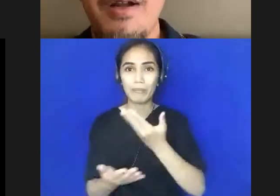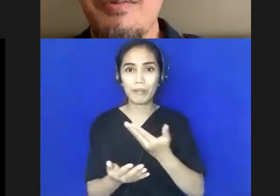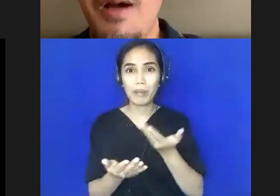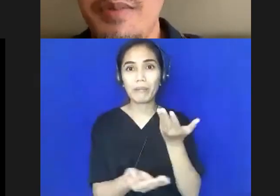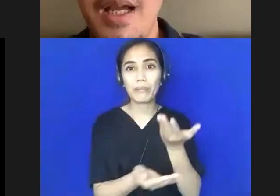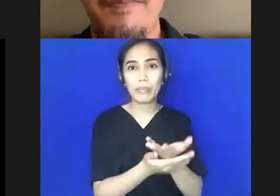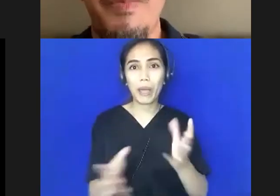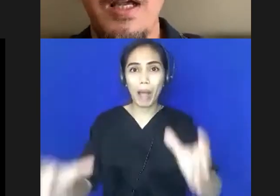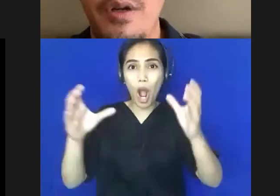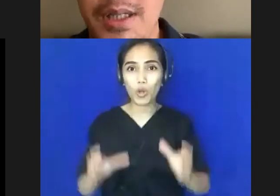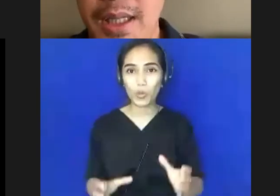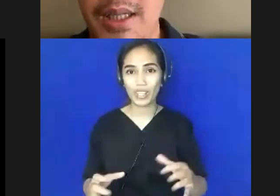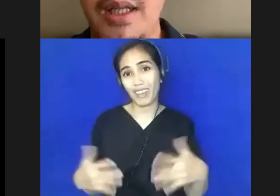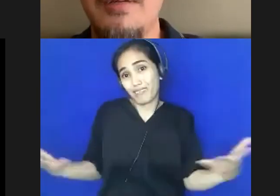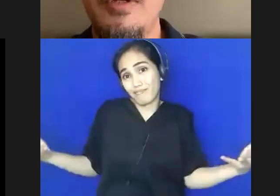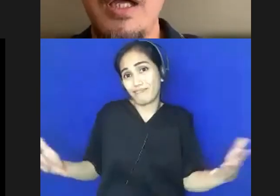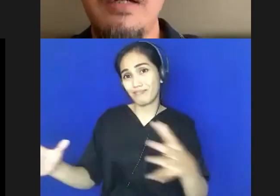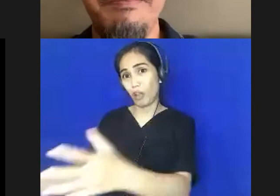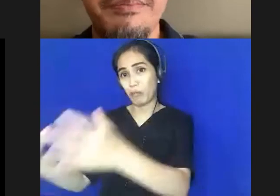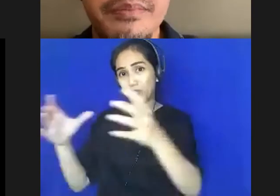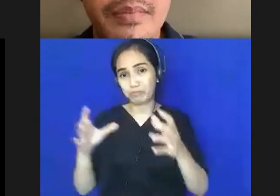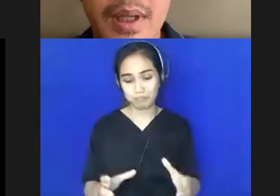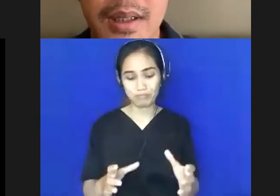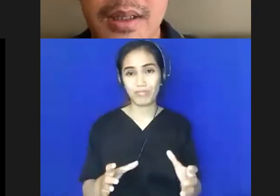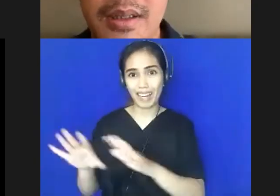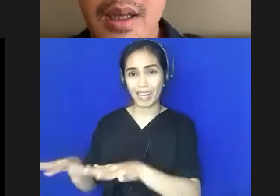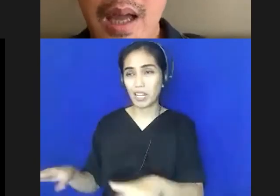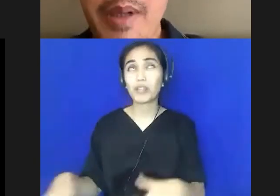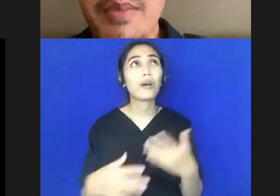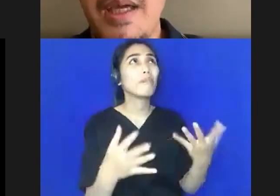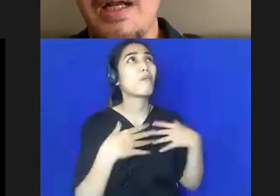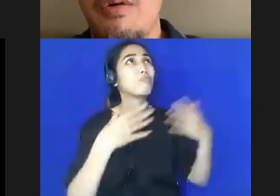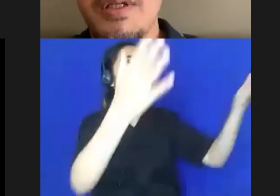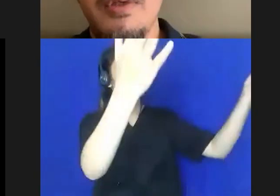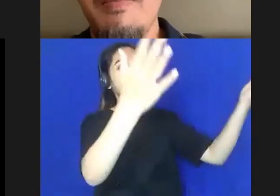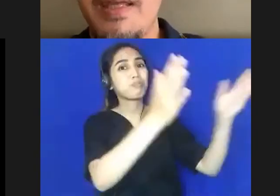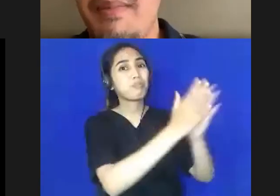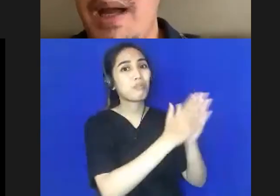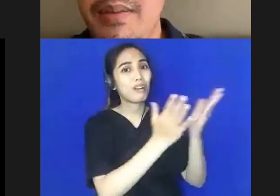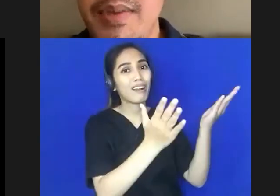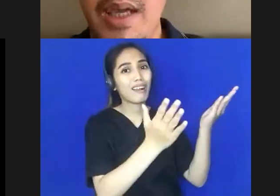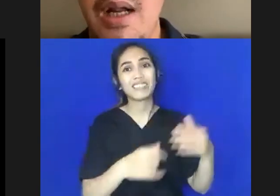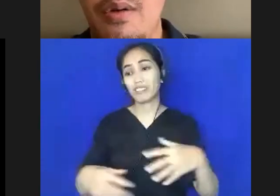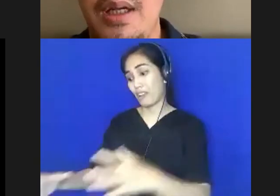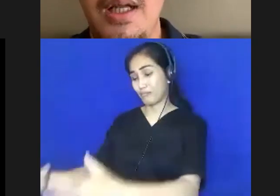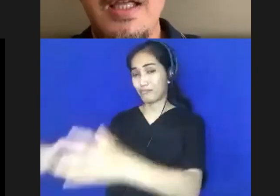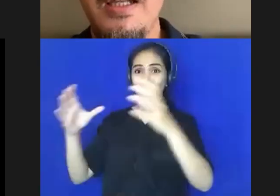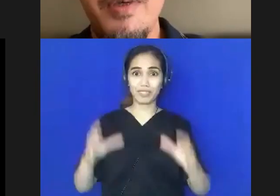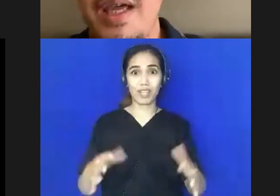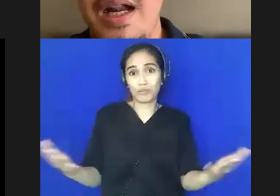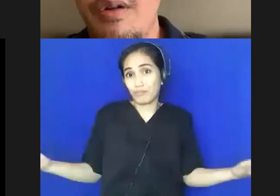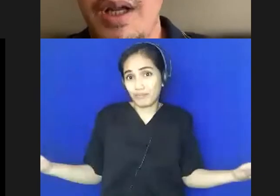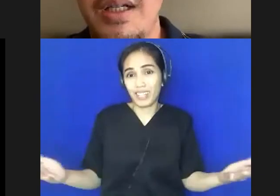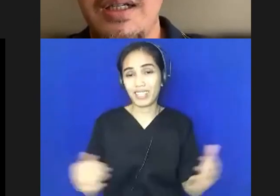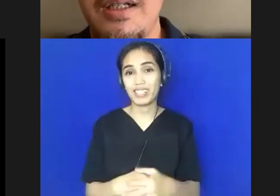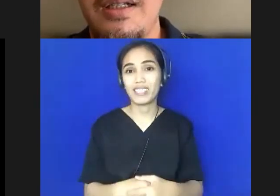semua orang memang harus maklum dengan kondisi ini. Dan kemudian apa yang bisa ayah lakukan, sebenarnya banyak banget yang bisa ayah lakukan. Karena yang